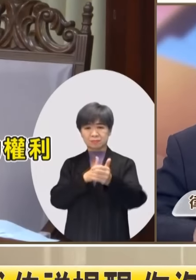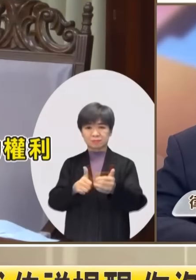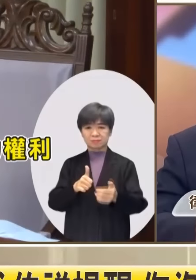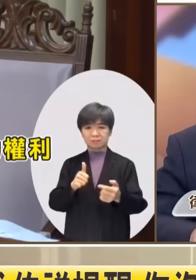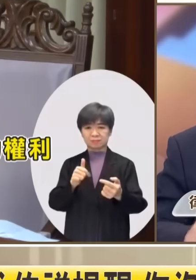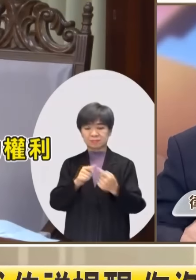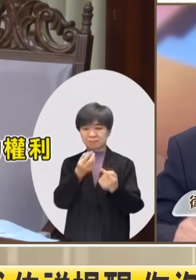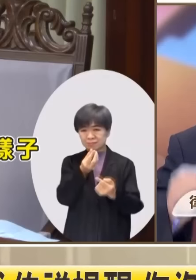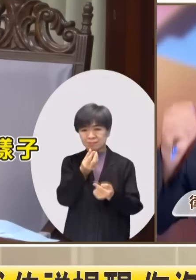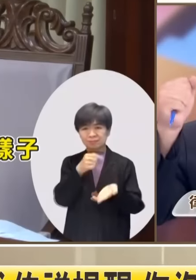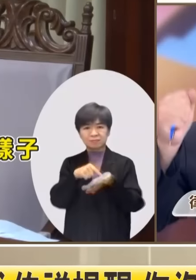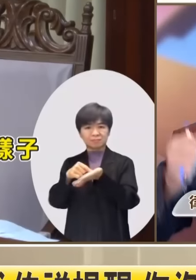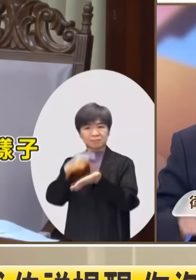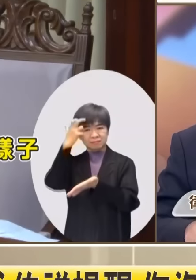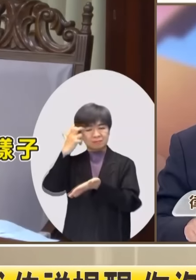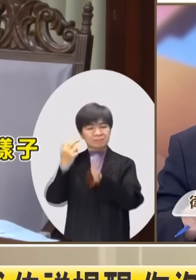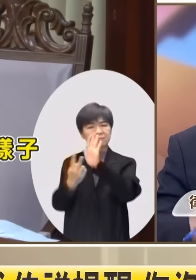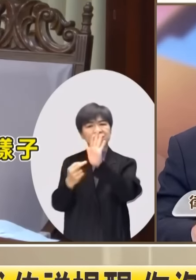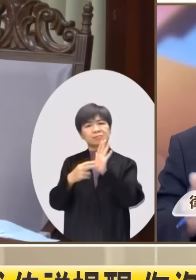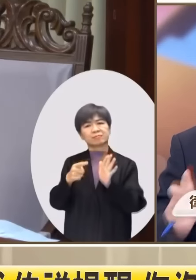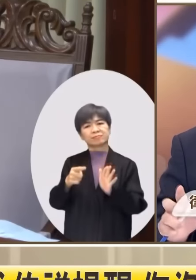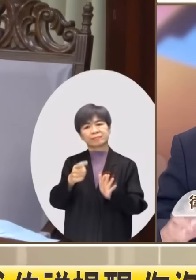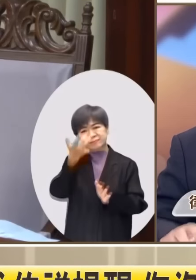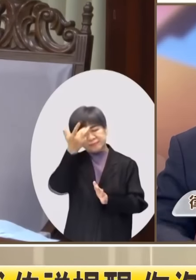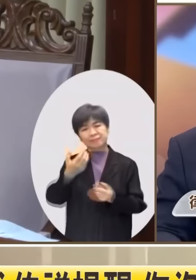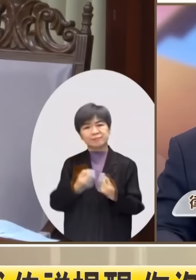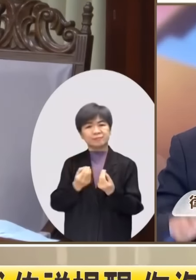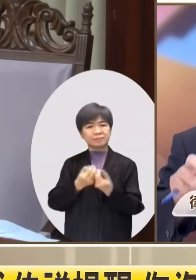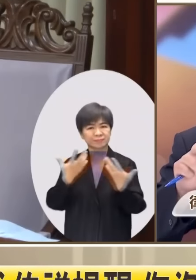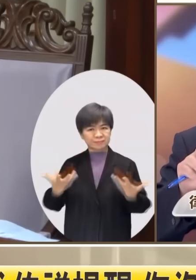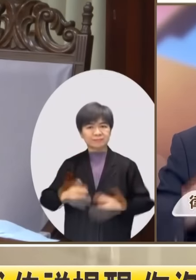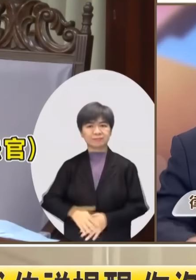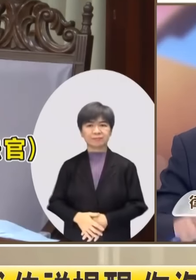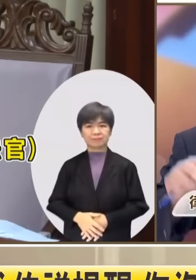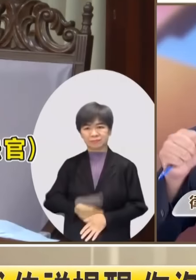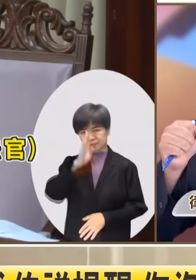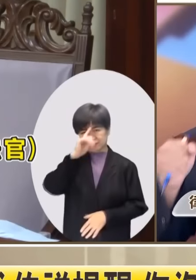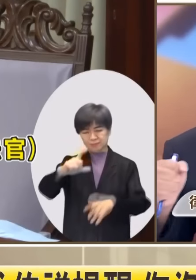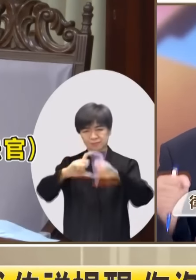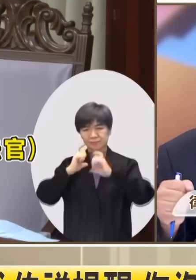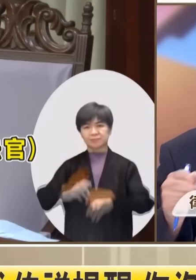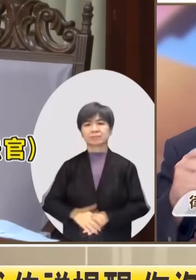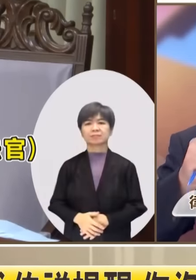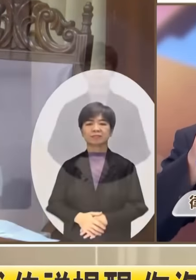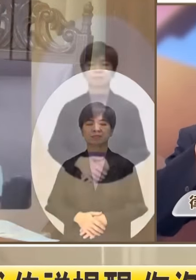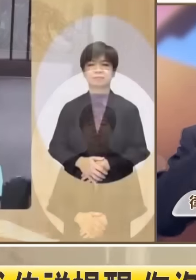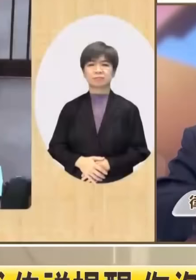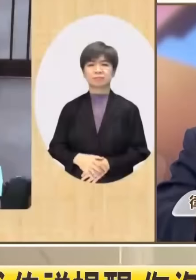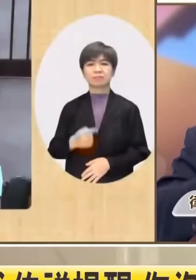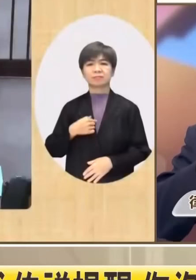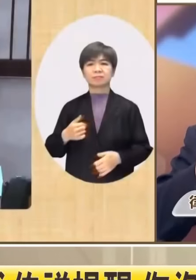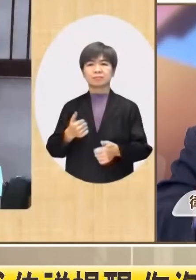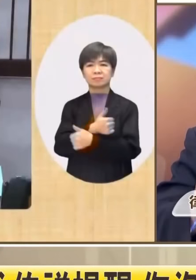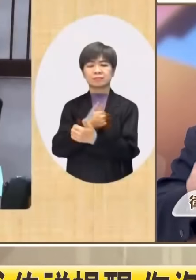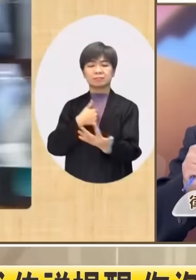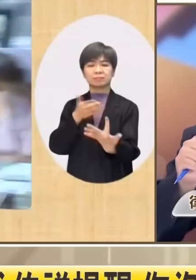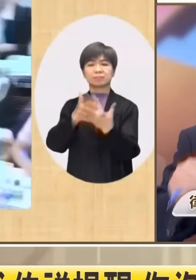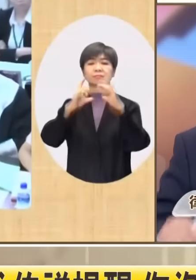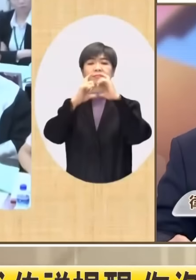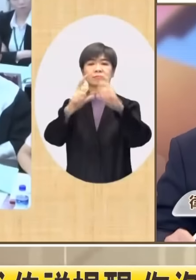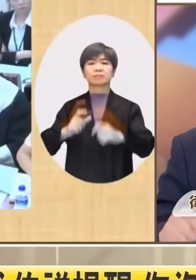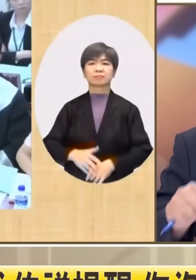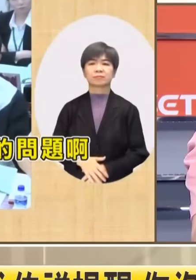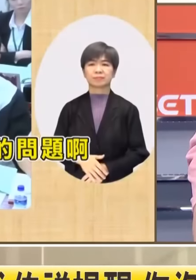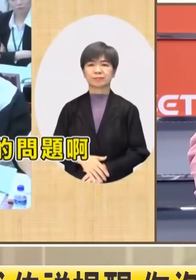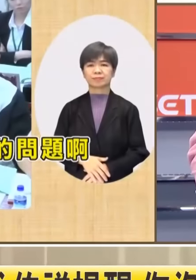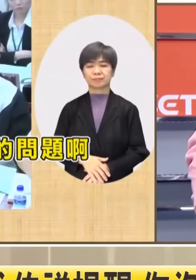去争执说啊，你这个是举手？其实举手表决哈，它确实是立法院的一个方法之一。 是， 但是你要记录是谁举投什么